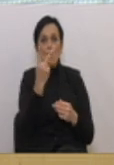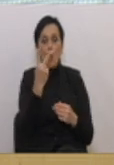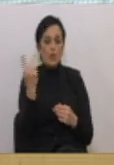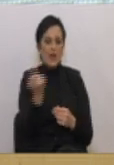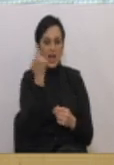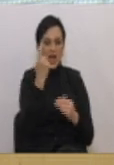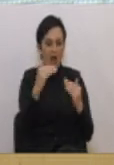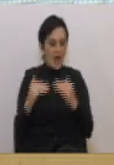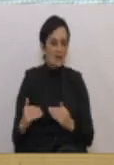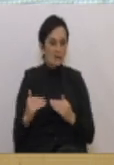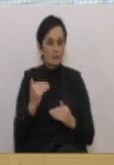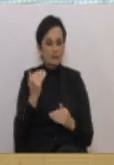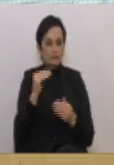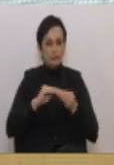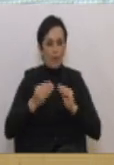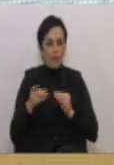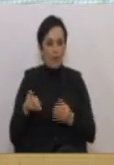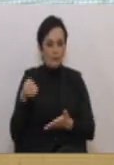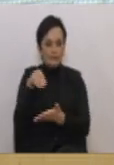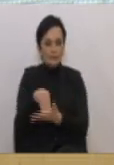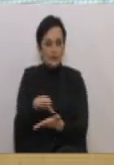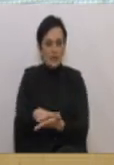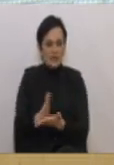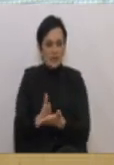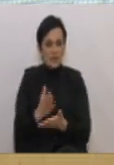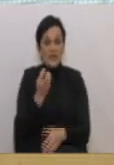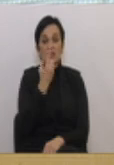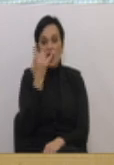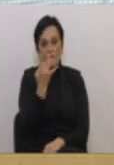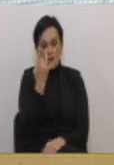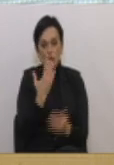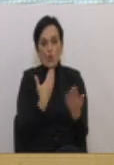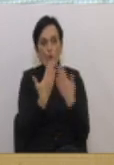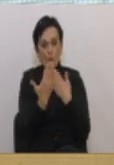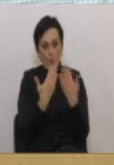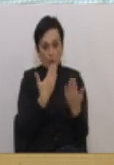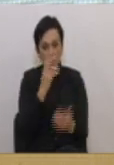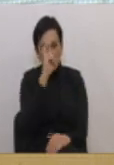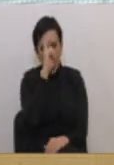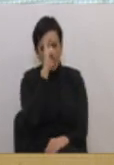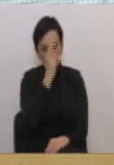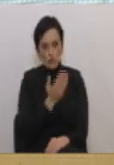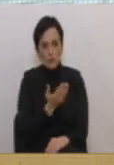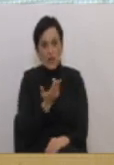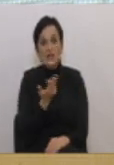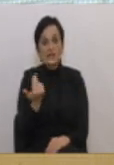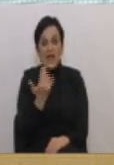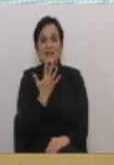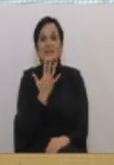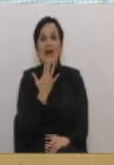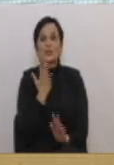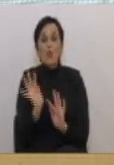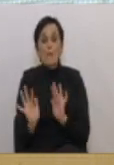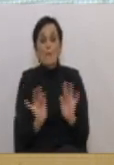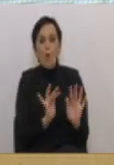ხარისხოვან პრობლემათა ნუსხაში არის ჩაწერილი. Კიდევ ერთხელ მოუწოდებ ხელისუფლებას და ნაციონალურ